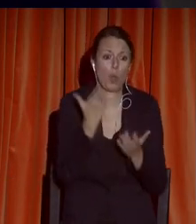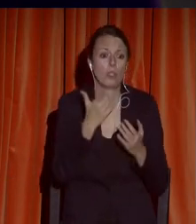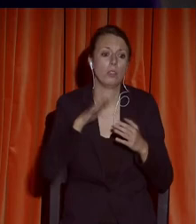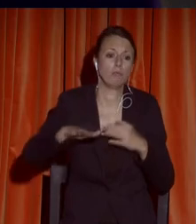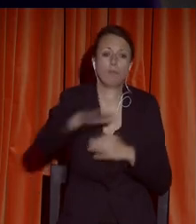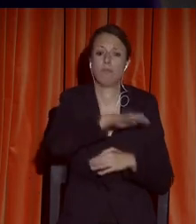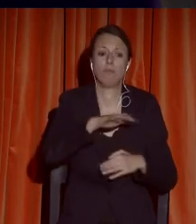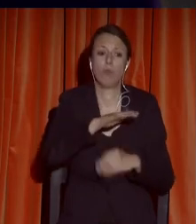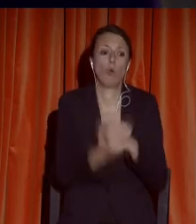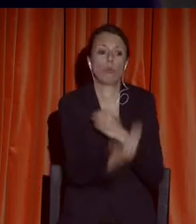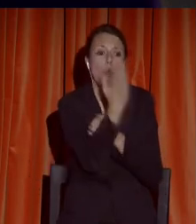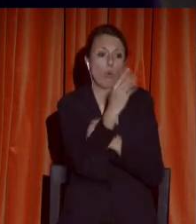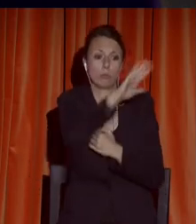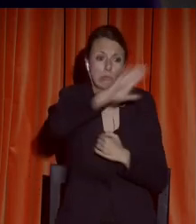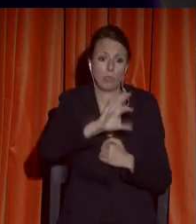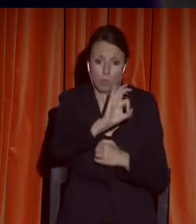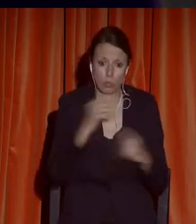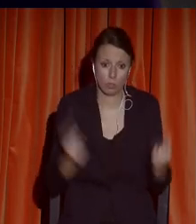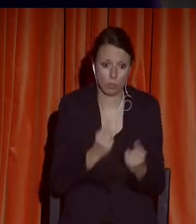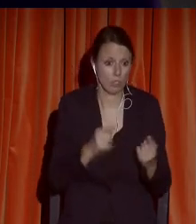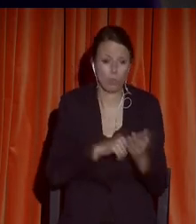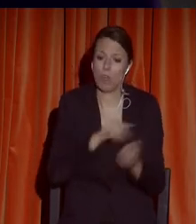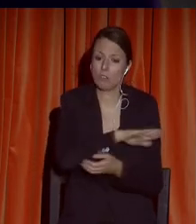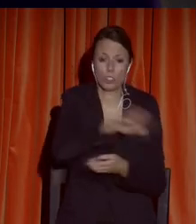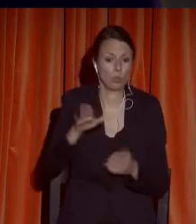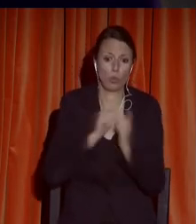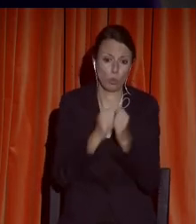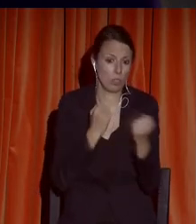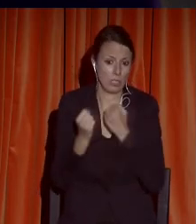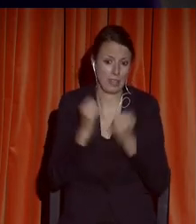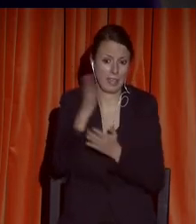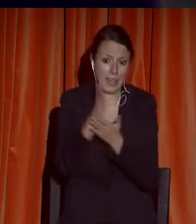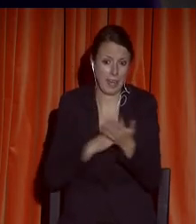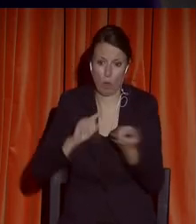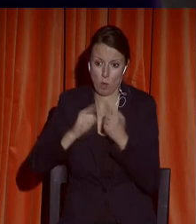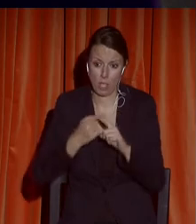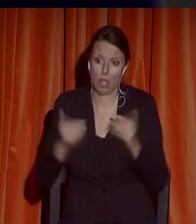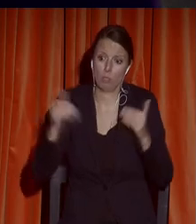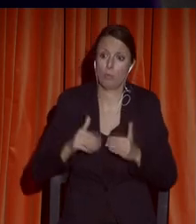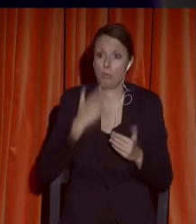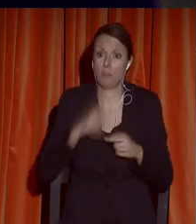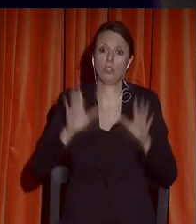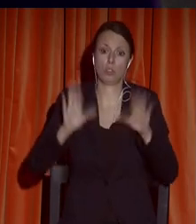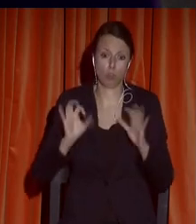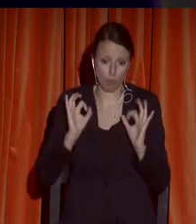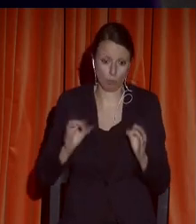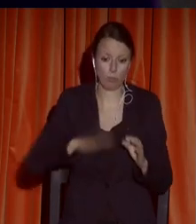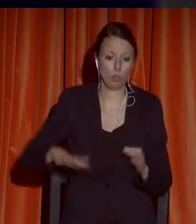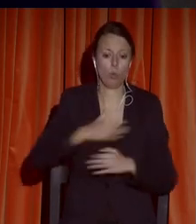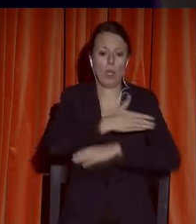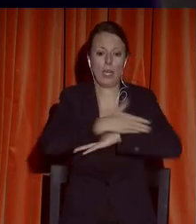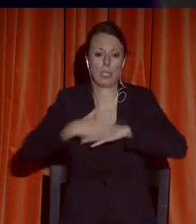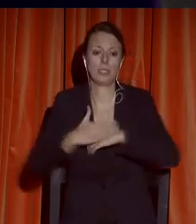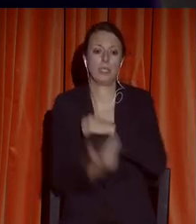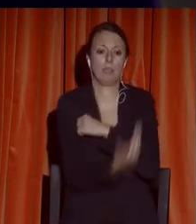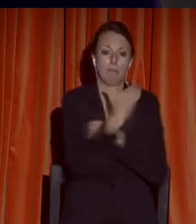my uznamy, dobrze, jesteśmy tutaj, jesteśmy na granicy światów między Zachodem i Wschodem, jesteśmy w